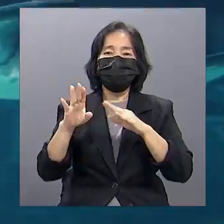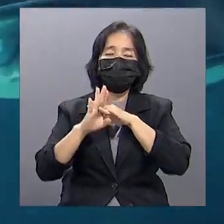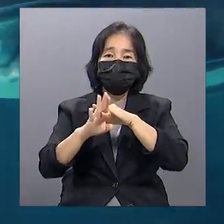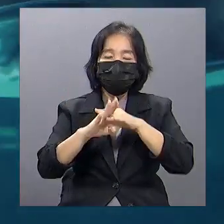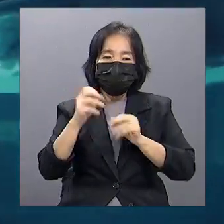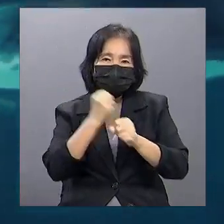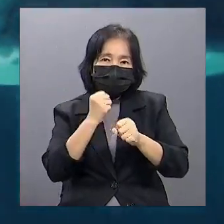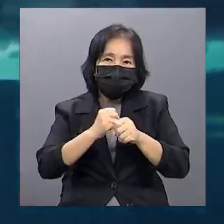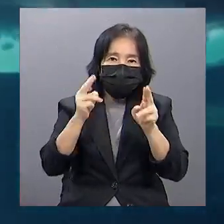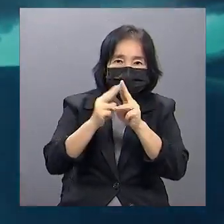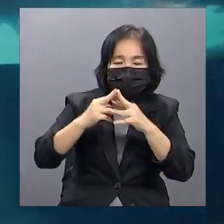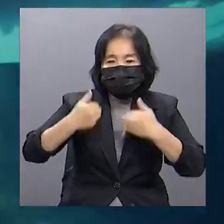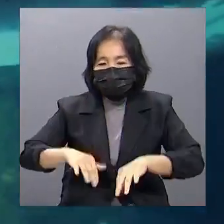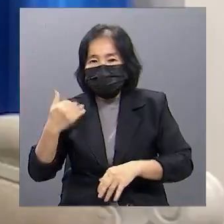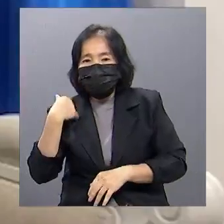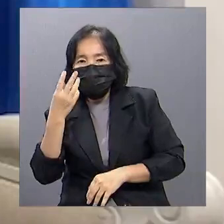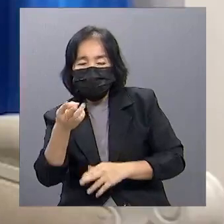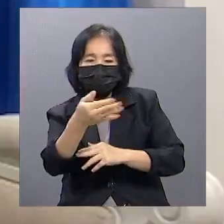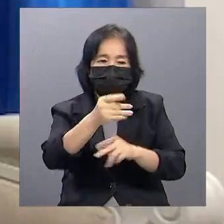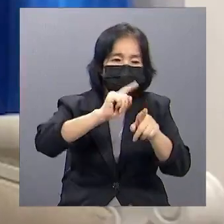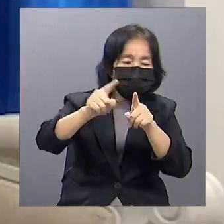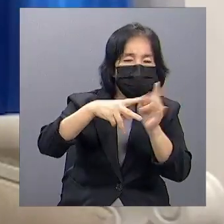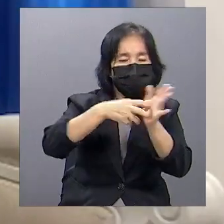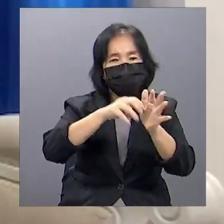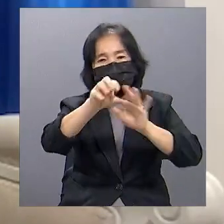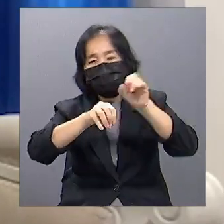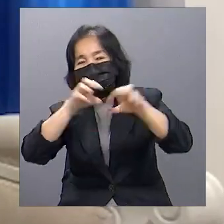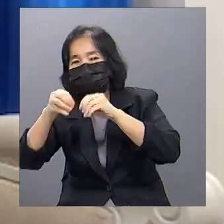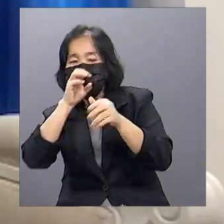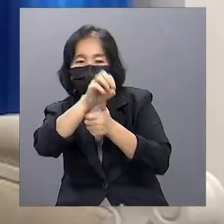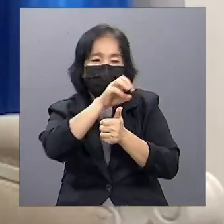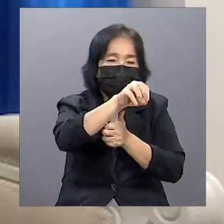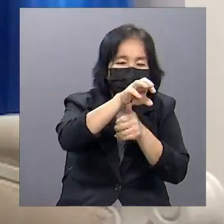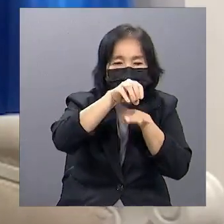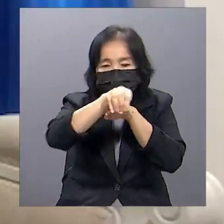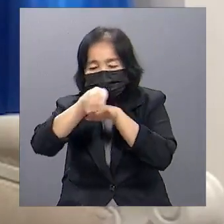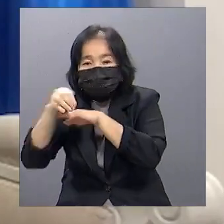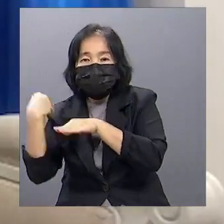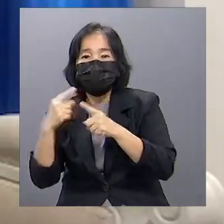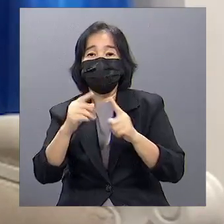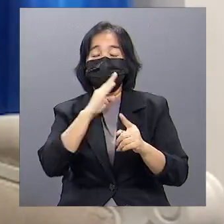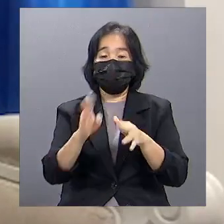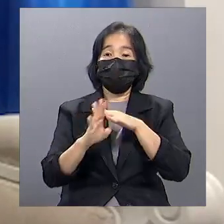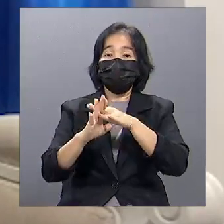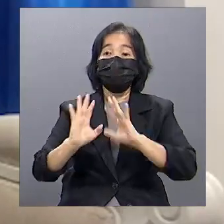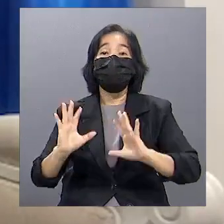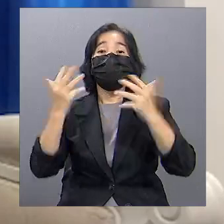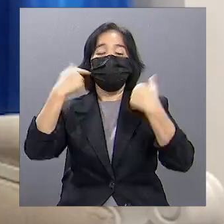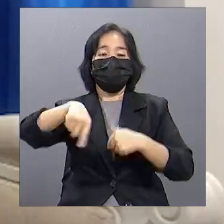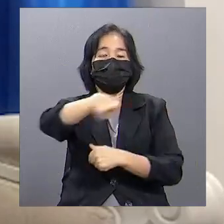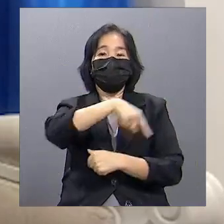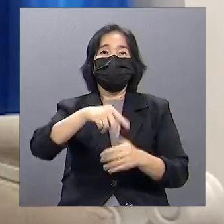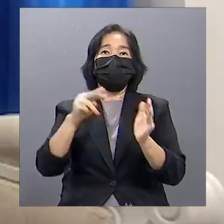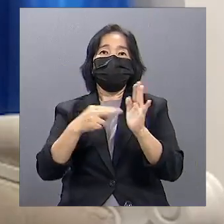จะกินปลาโน่นปลานี่ปลาระดับรองลงมาก็กินตัวอื่นขึ้นมาถ้าปลาฉลามหายไปเนี่ยสัตว์ผู้ล่าที่อยู่ในธรรมชาติ